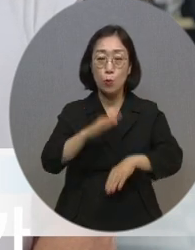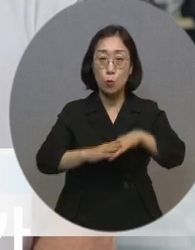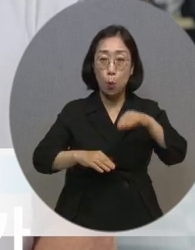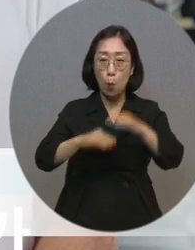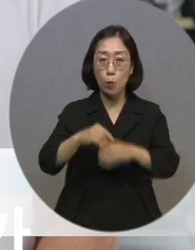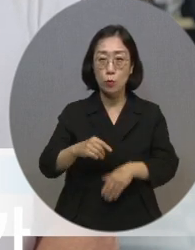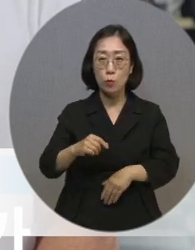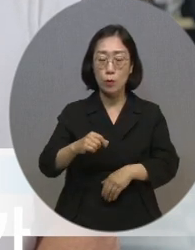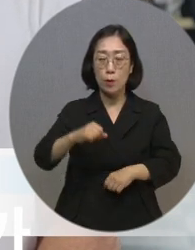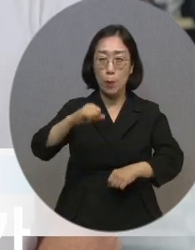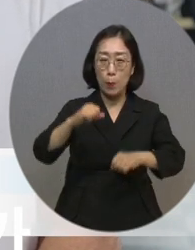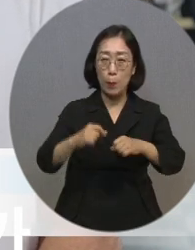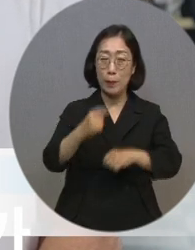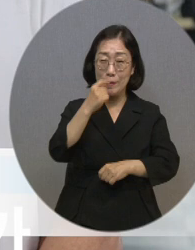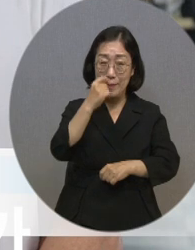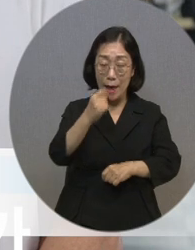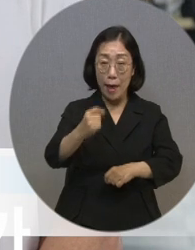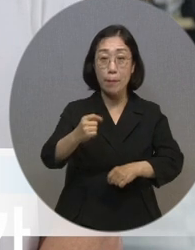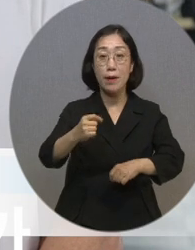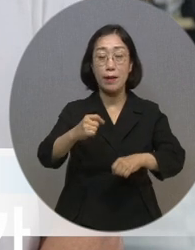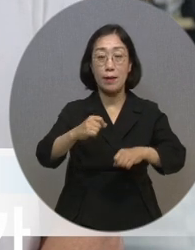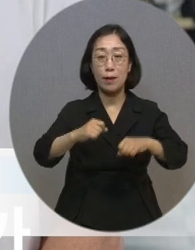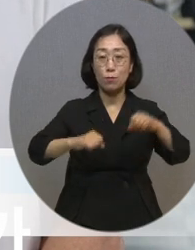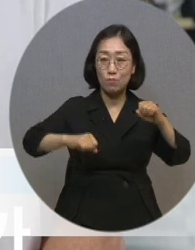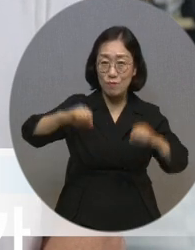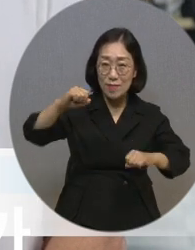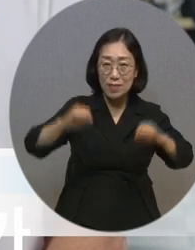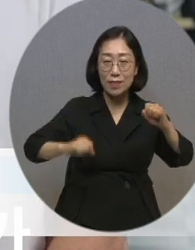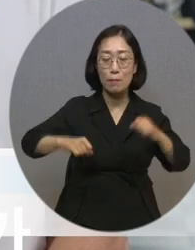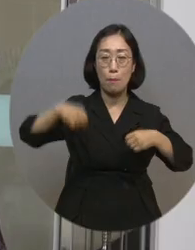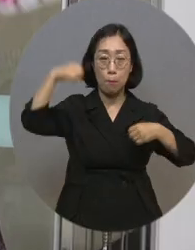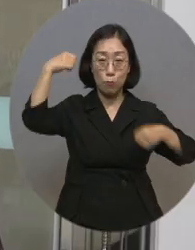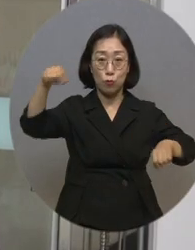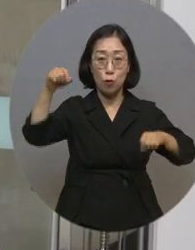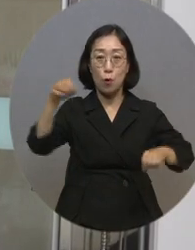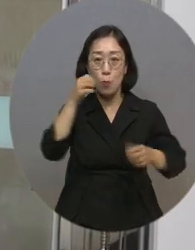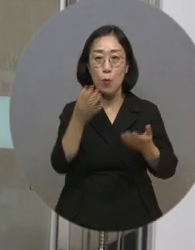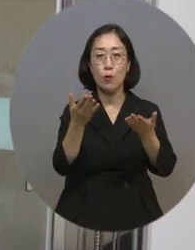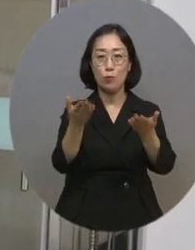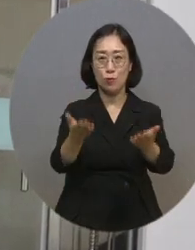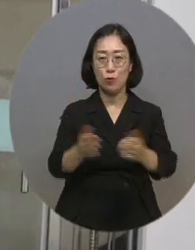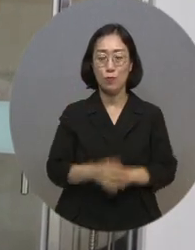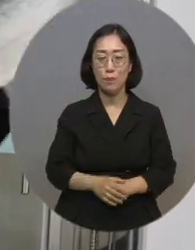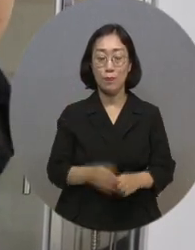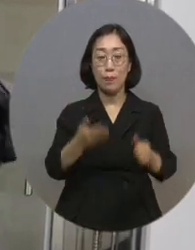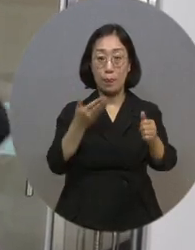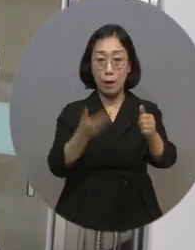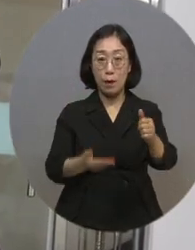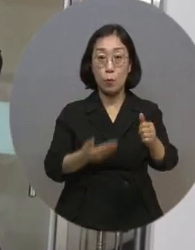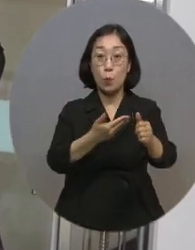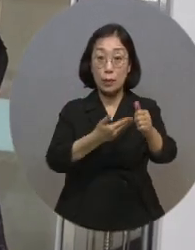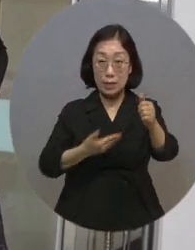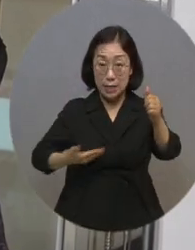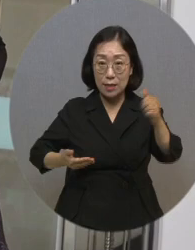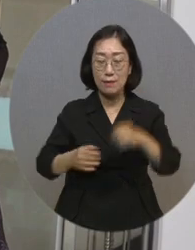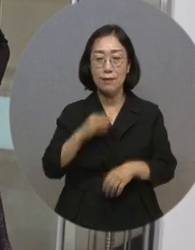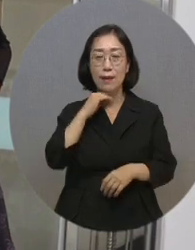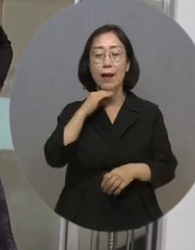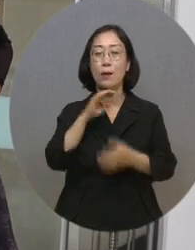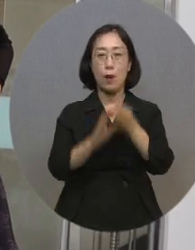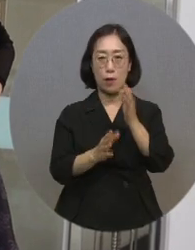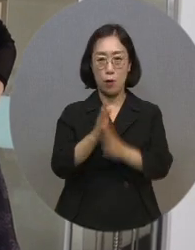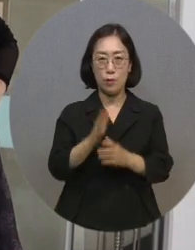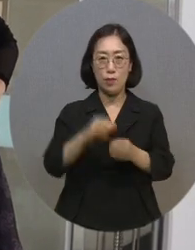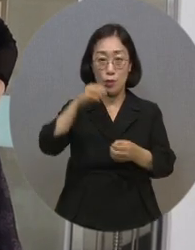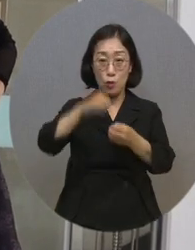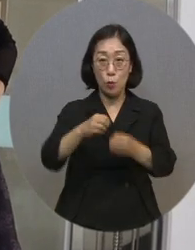움직이면서 표현을 무게 있게 움직이고 있다라고 생각을 합니다. 그래서 환경화 무용가와 그의 제자들은 나이와 상관없이 전통